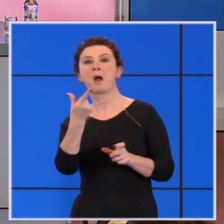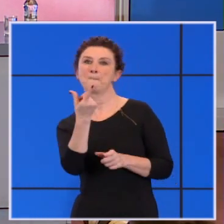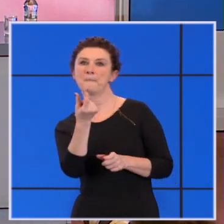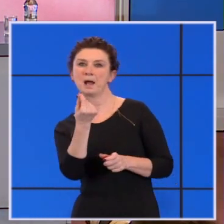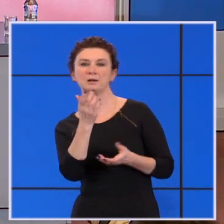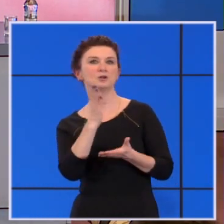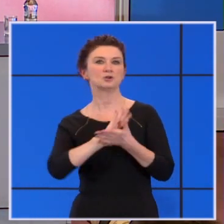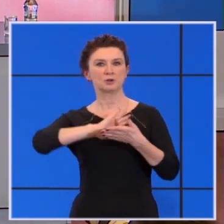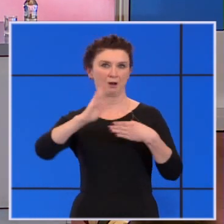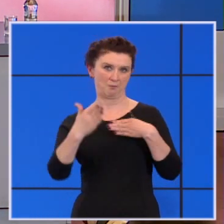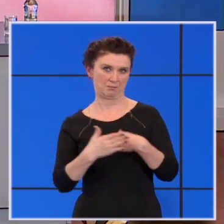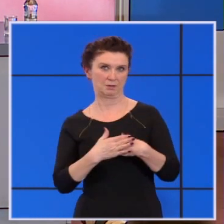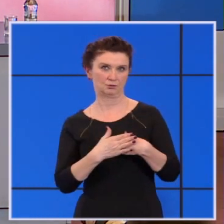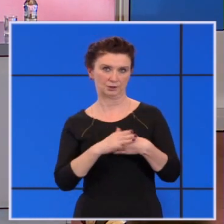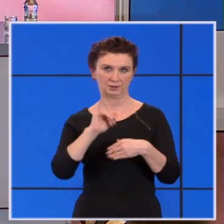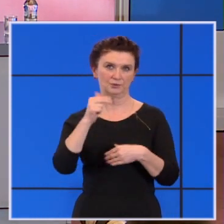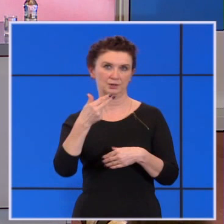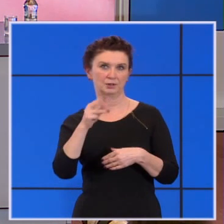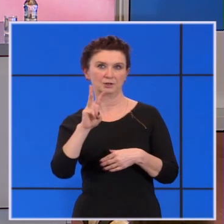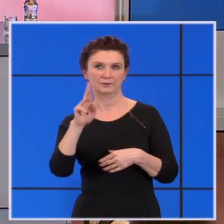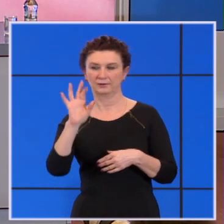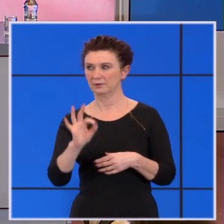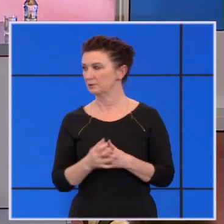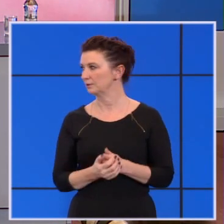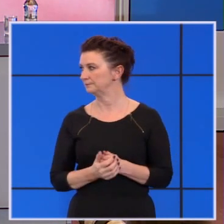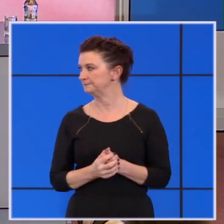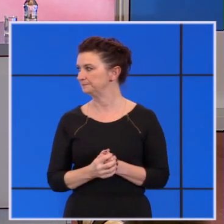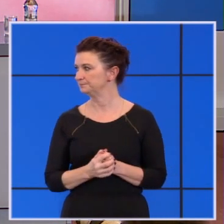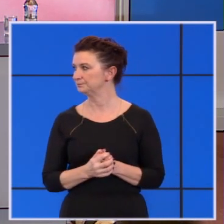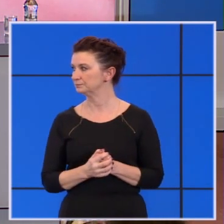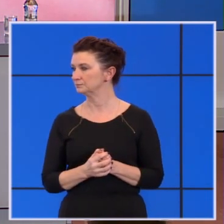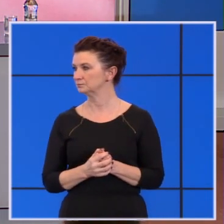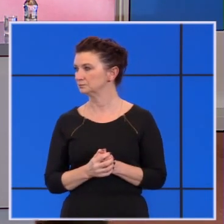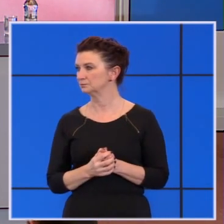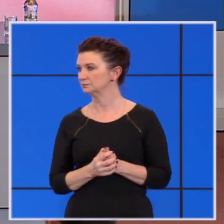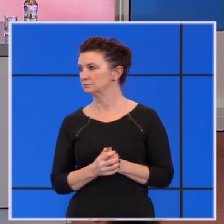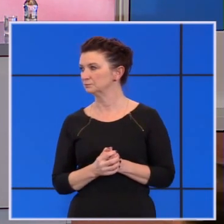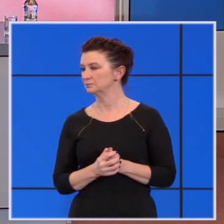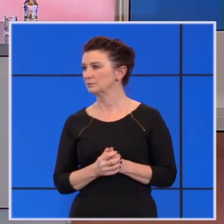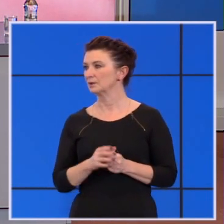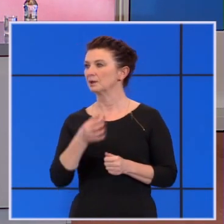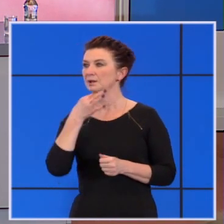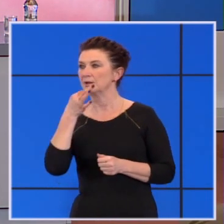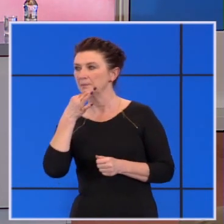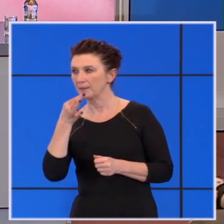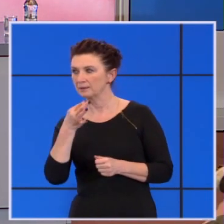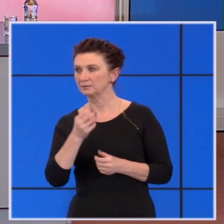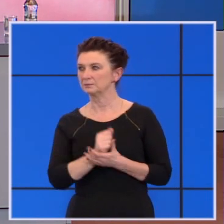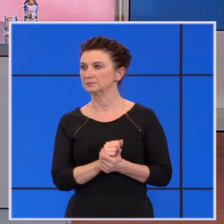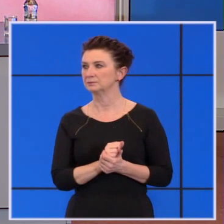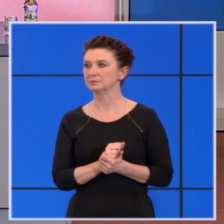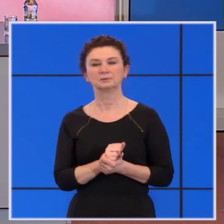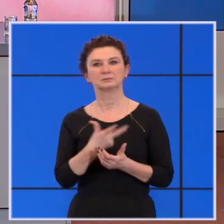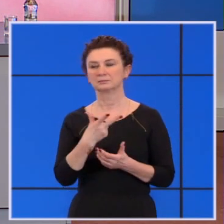To ostatnie pytanie dotyczące in vitro. Radio RMF, Mariusz Piekarski. Pytanie, czy projekt ogranicza jednak do małżeństw, czy tak jak nie. Był w